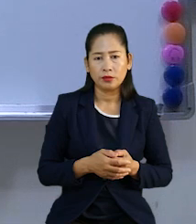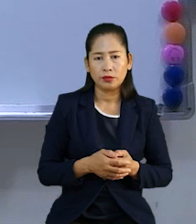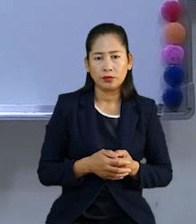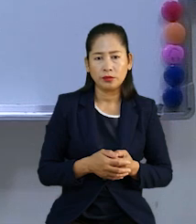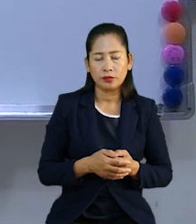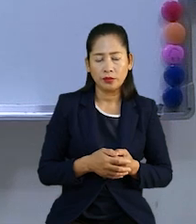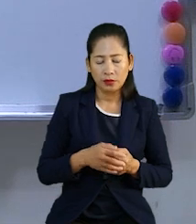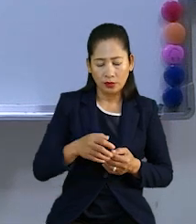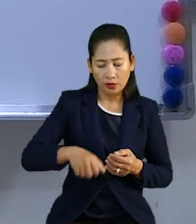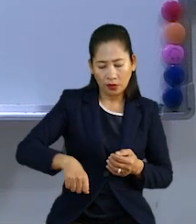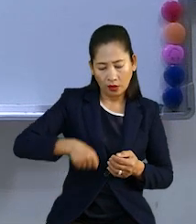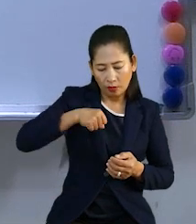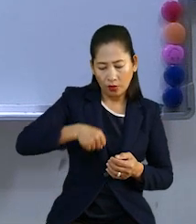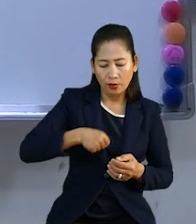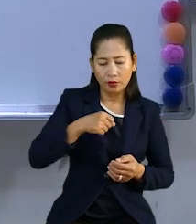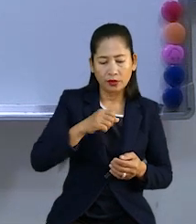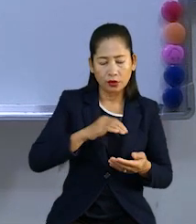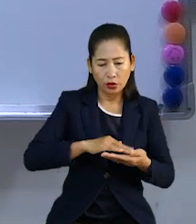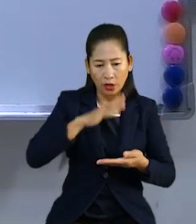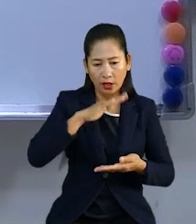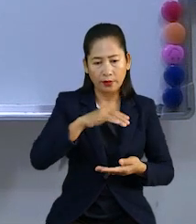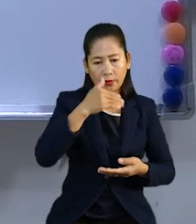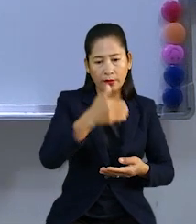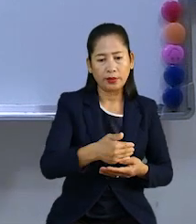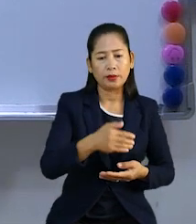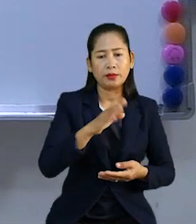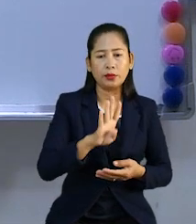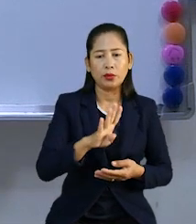dạ chẳng cả bộ này cứ thay làm buôn mớn